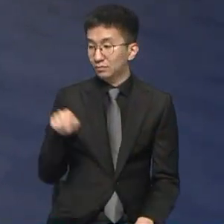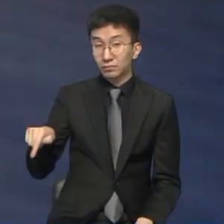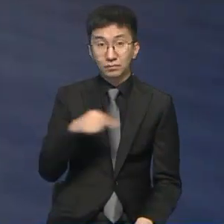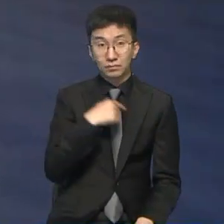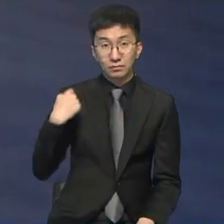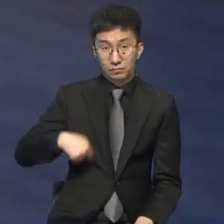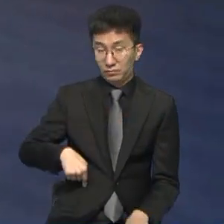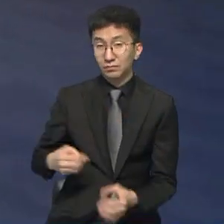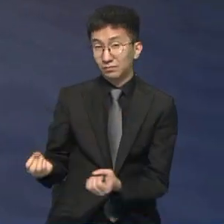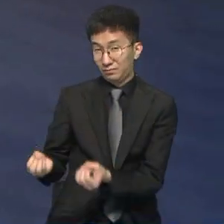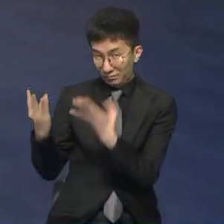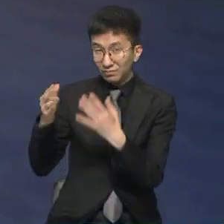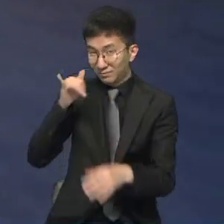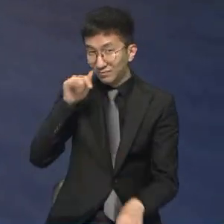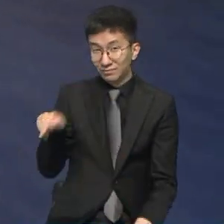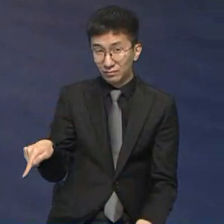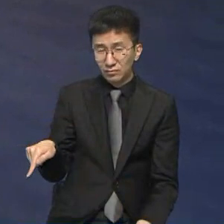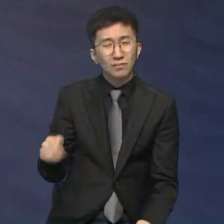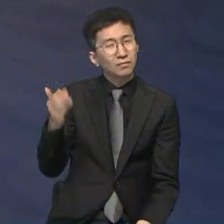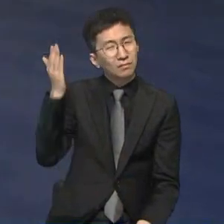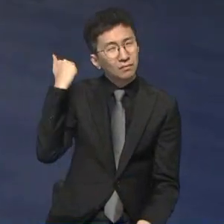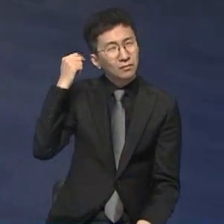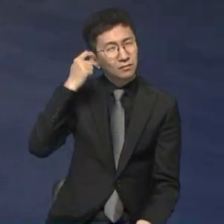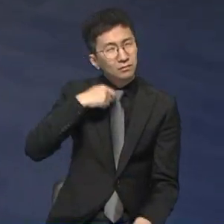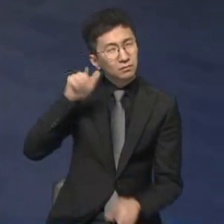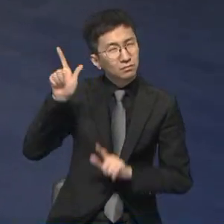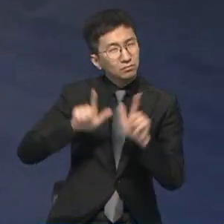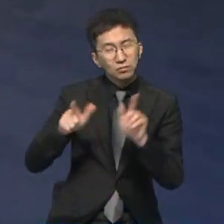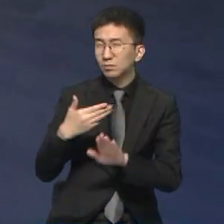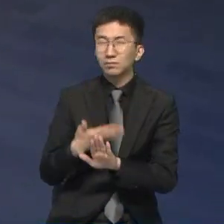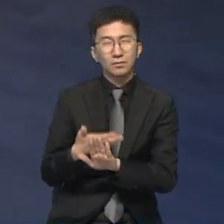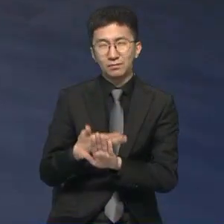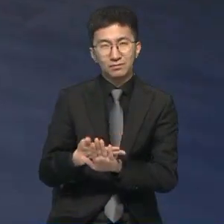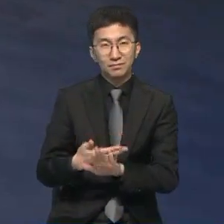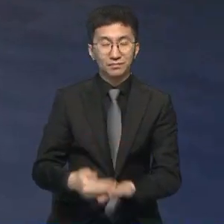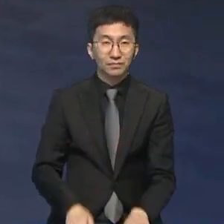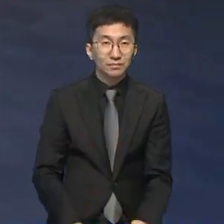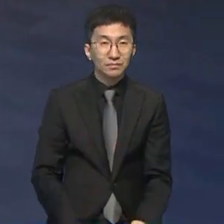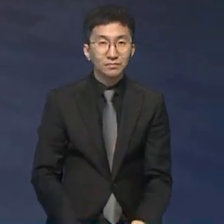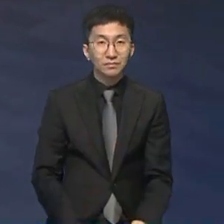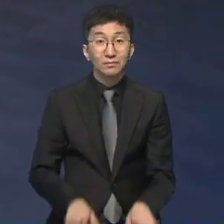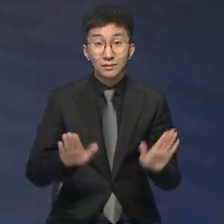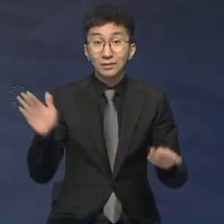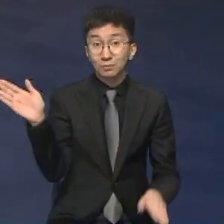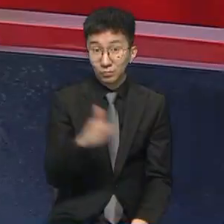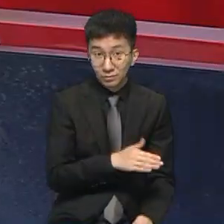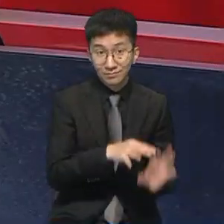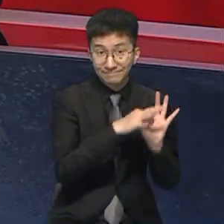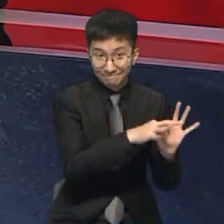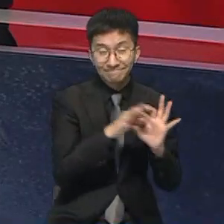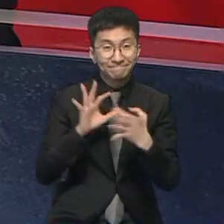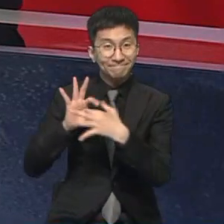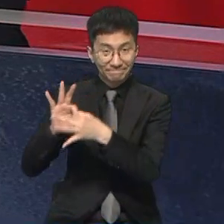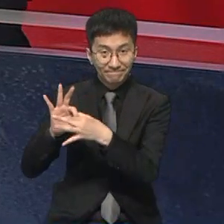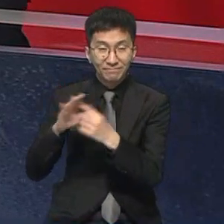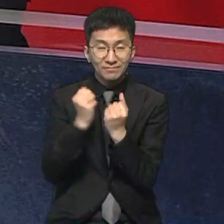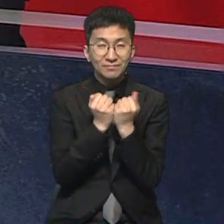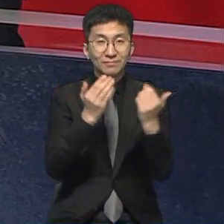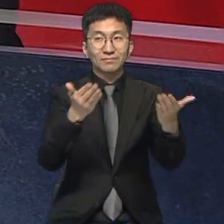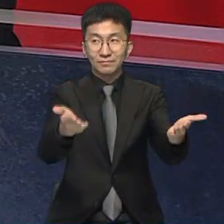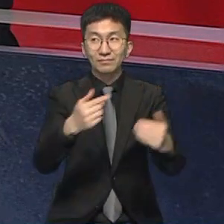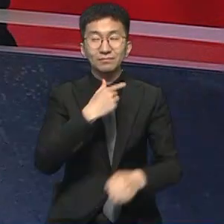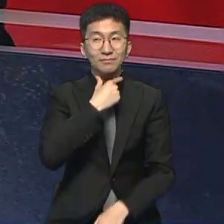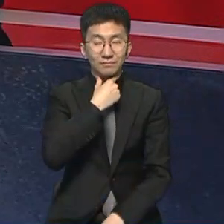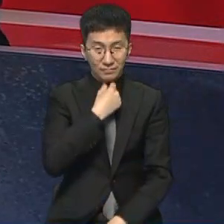이쪽 오른쪽이 중국 베이징인데 과거 행사와는 조금 다른 분위기도 엿보입니다. 지금부터는 현장을 차례로